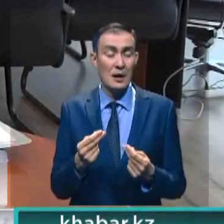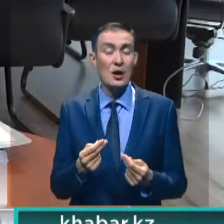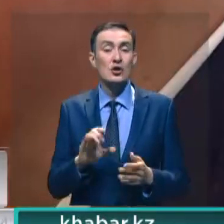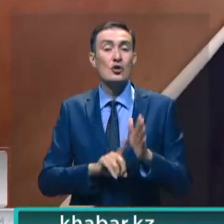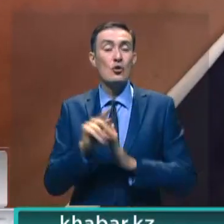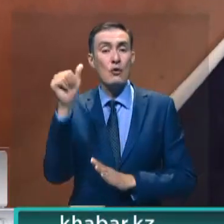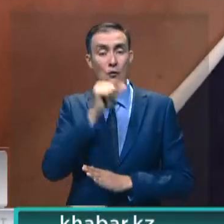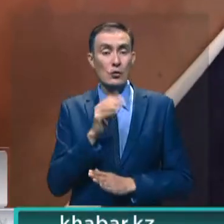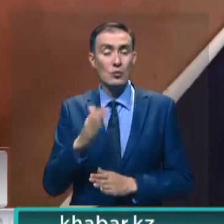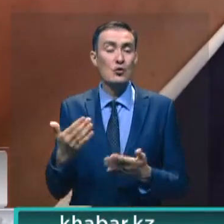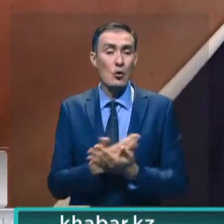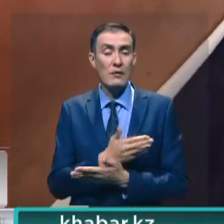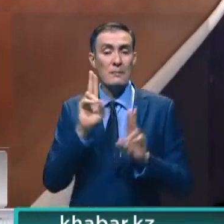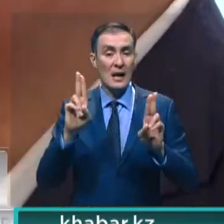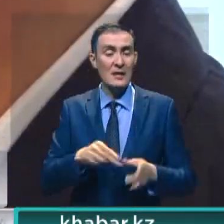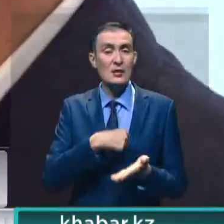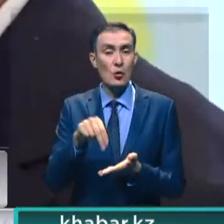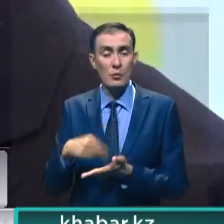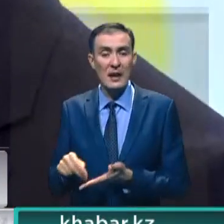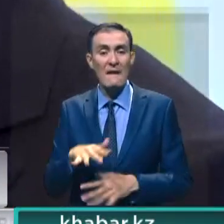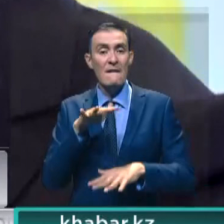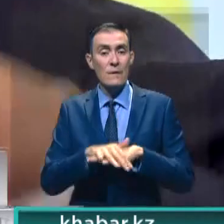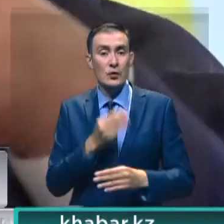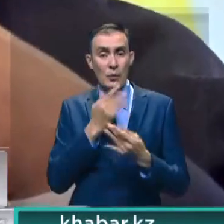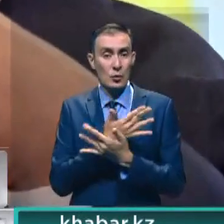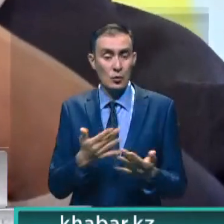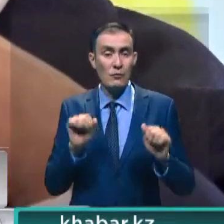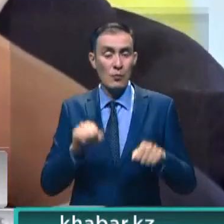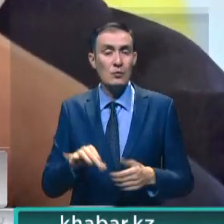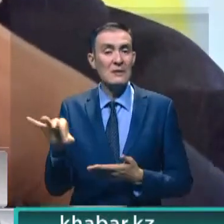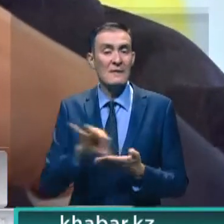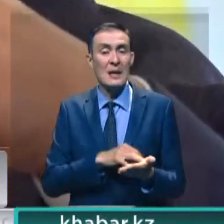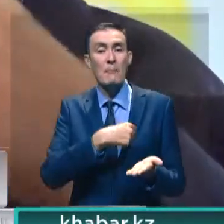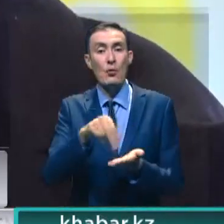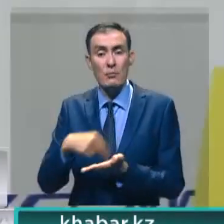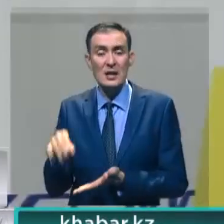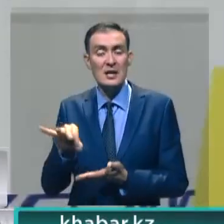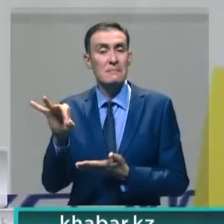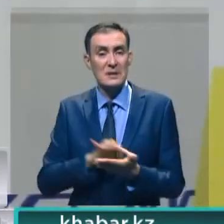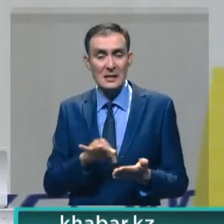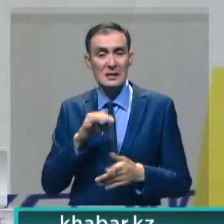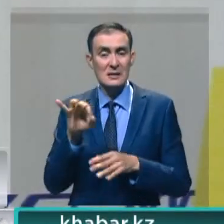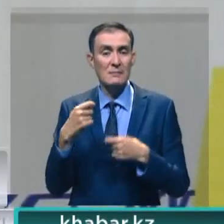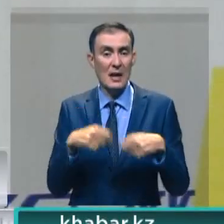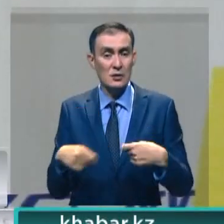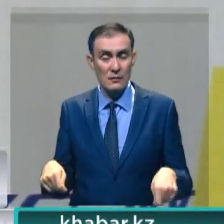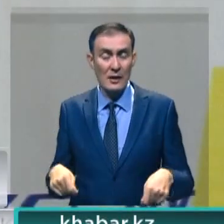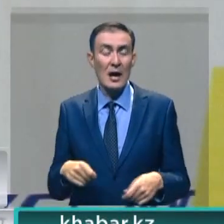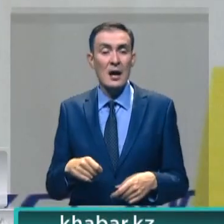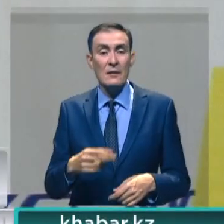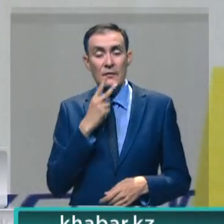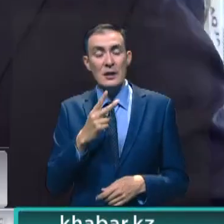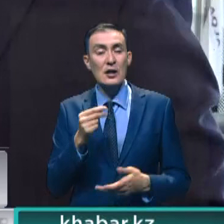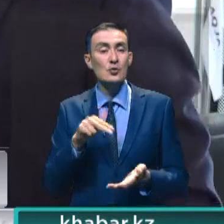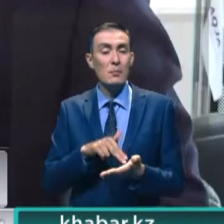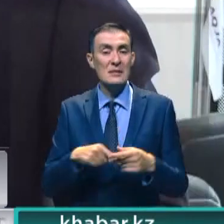Нового года будет внедрен новый механизм закупок стабфонды, когда товары смогут мгновенно покупать и также быстро реализовывать, ориентируясь на